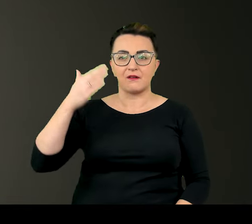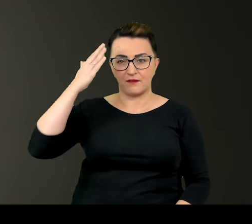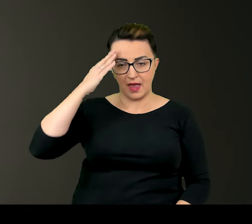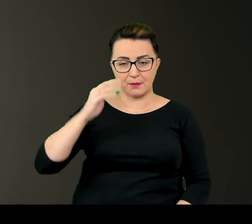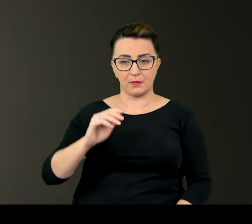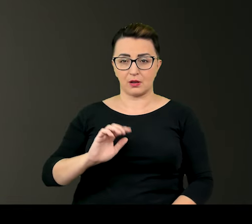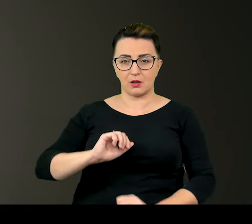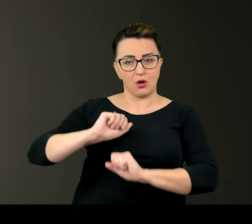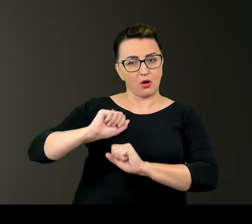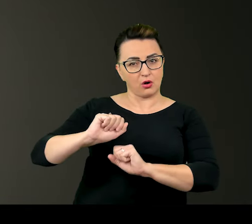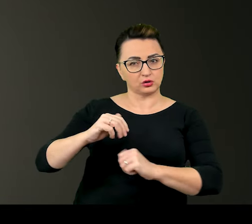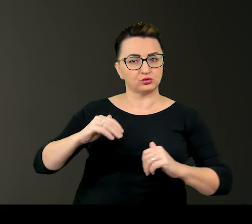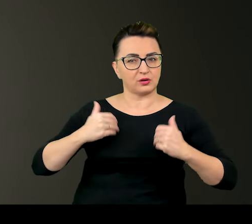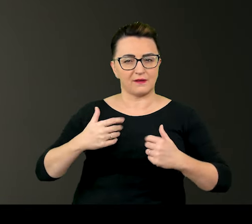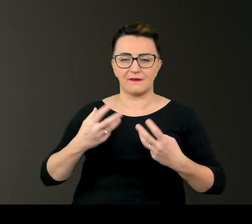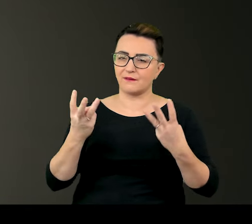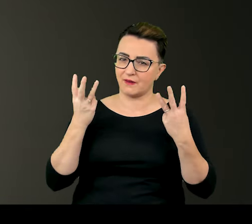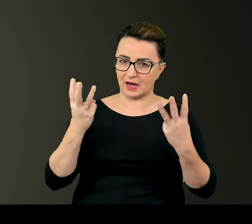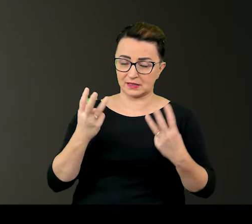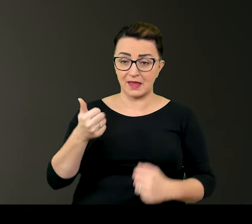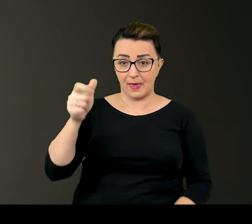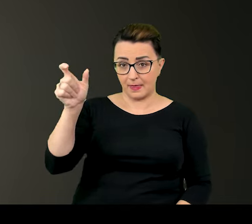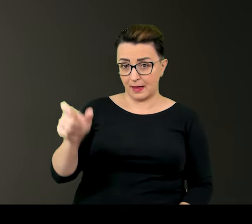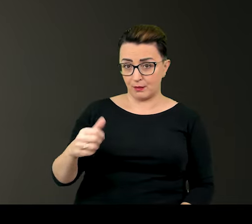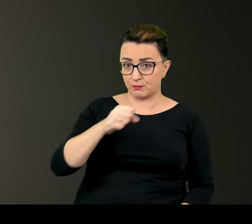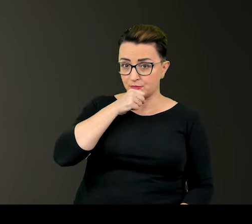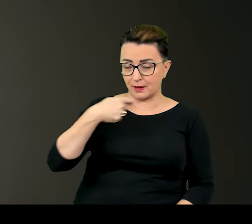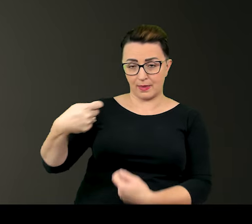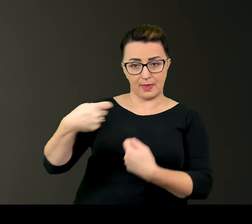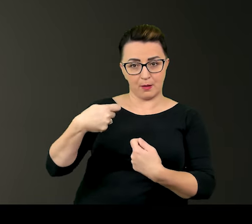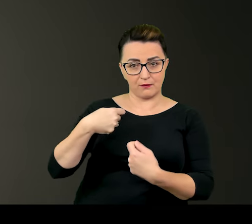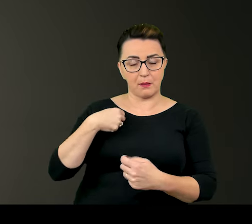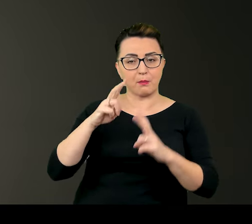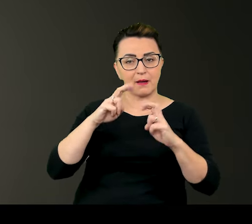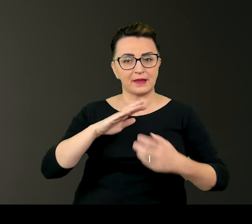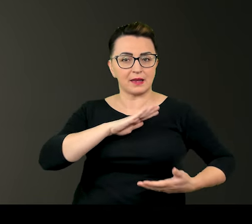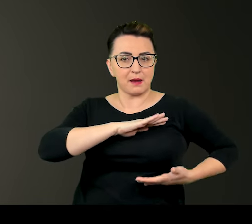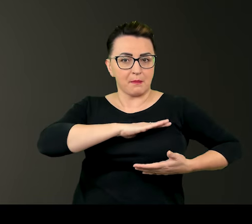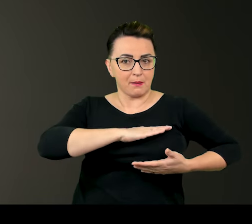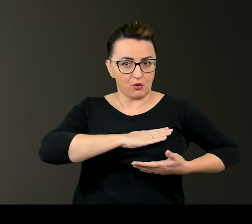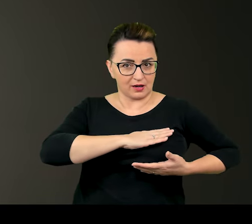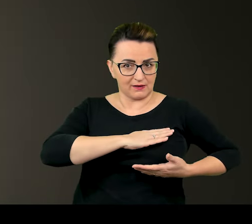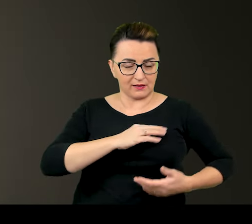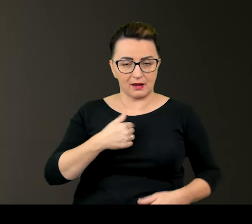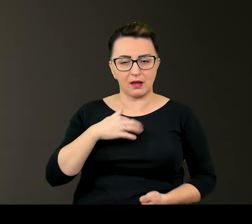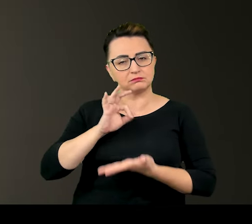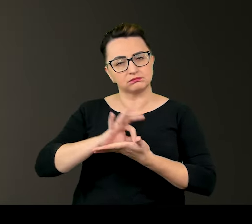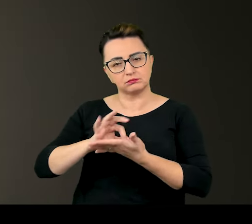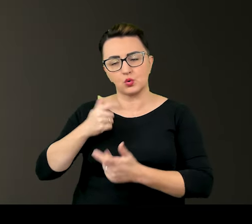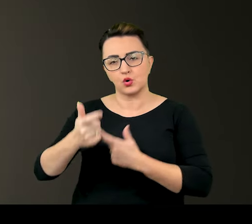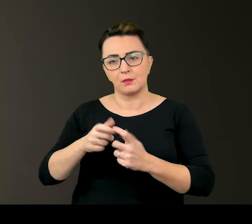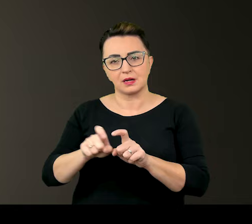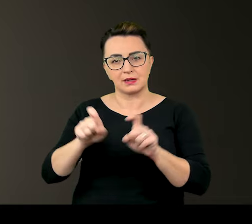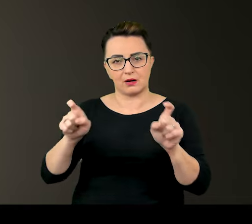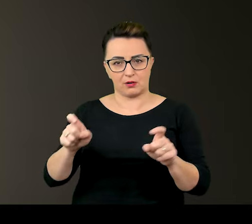Wiem, jak profilaktyka jest ważna. Jedna z babek namówiła mnie na badania mamograficzne. Regularnie